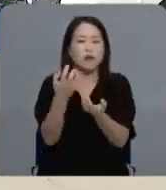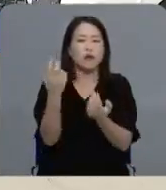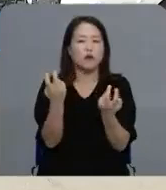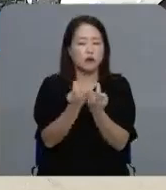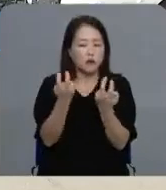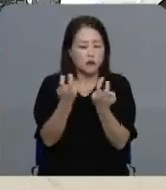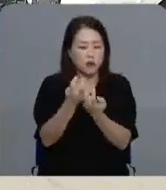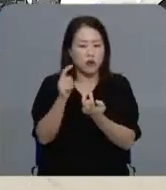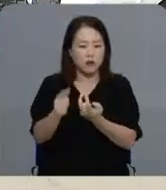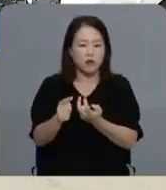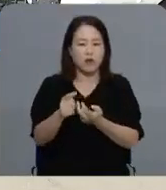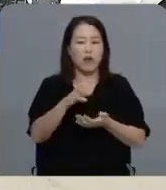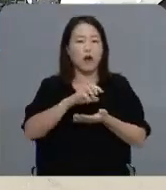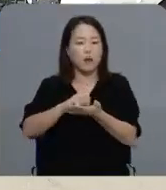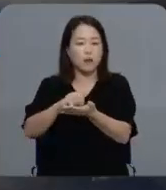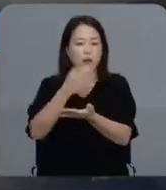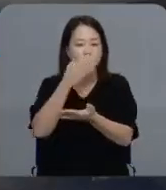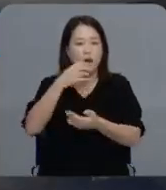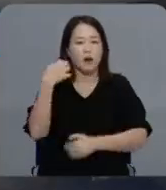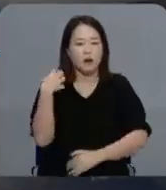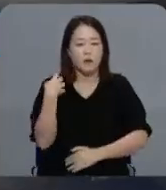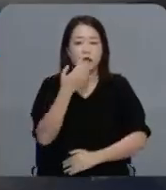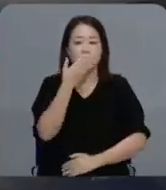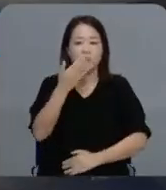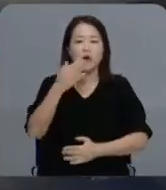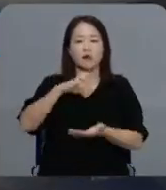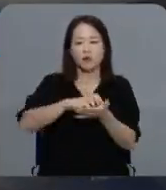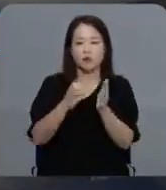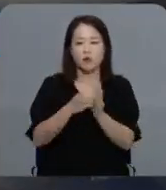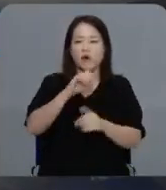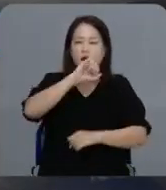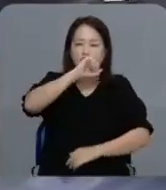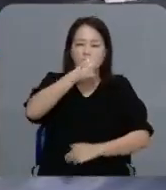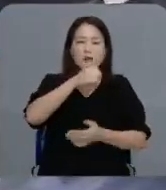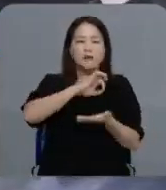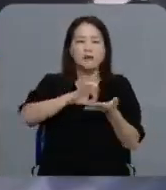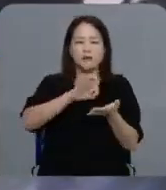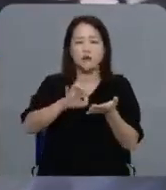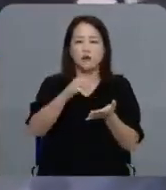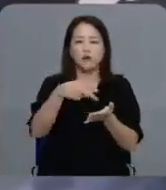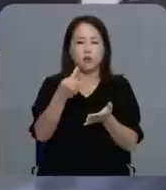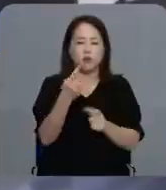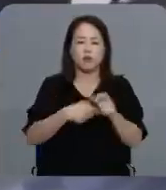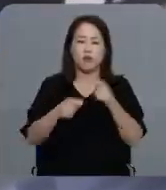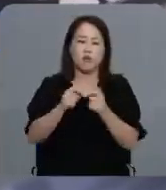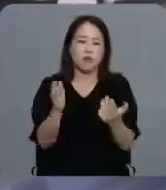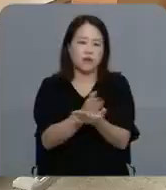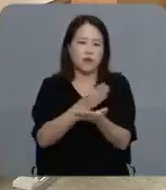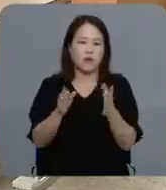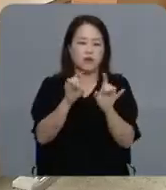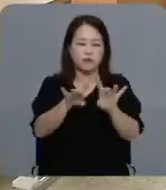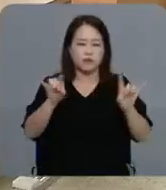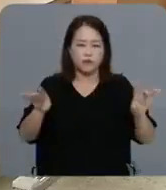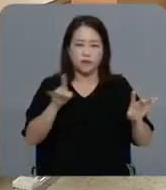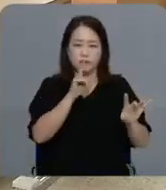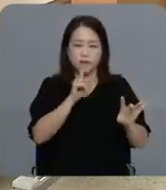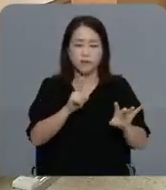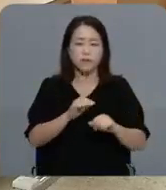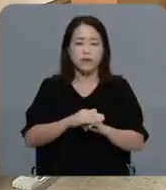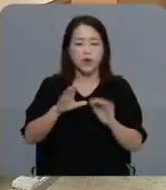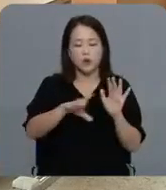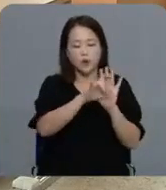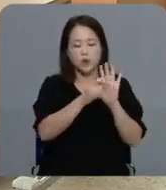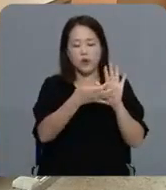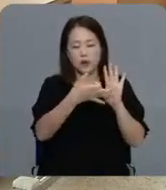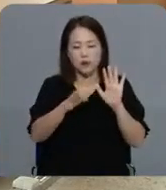가능한 선 내에서 국가 예산에 들더라도 굉장히 쪼개갖고 좀 실시해야 된다고 생각을 합니다. 코로나19